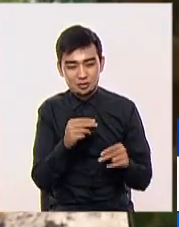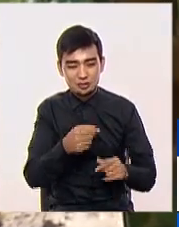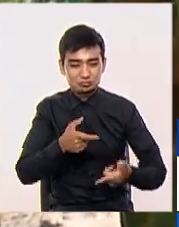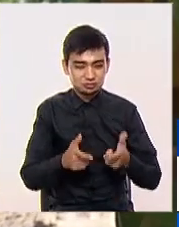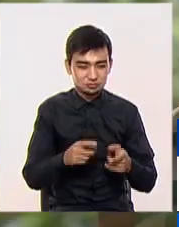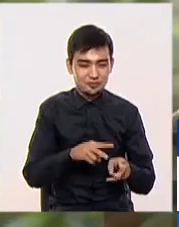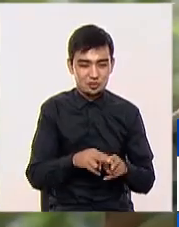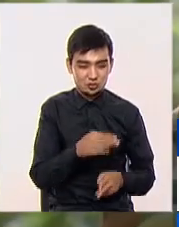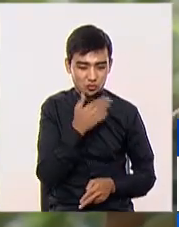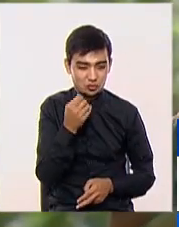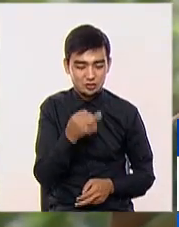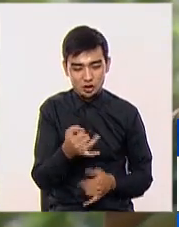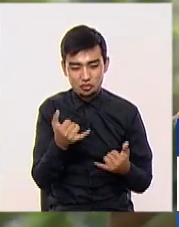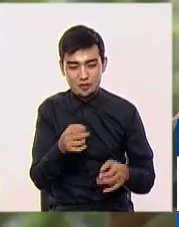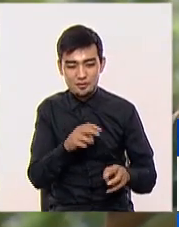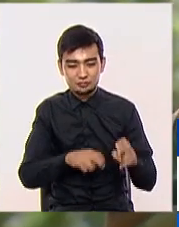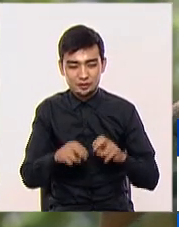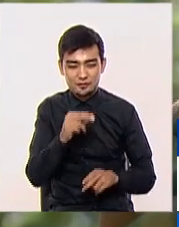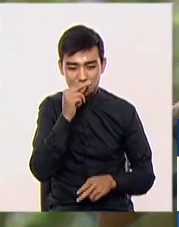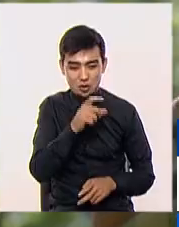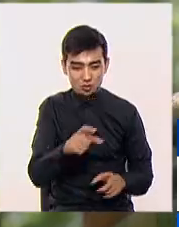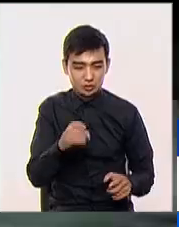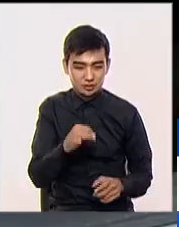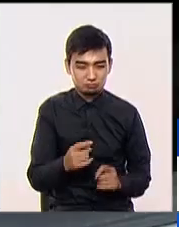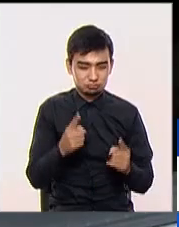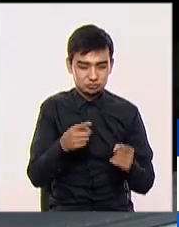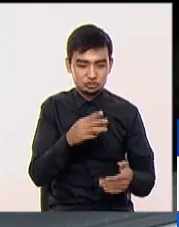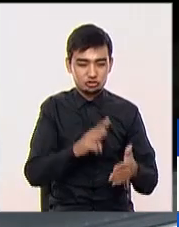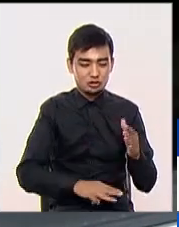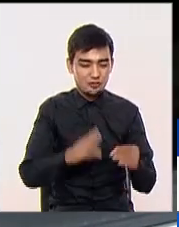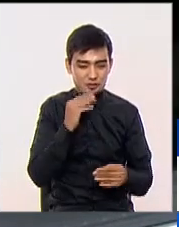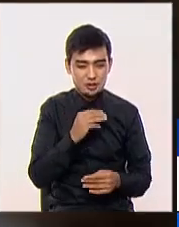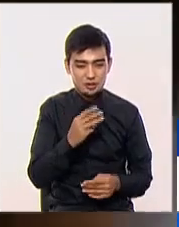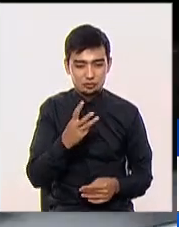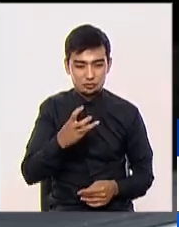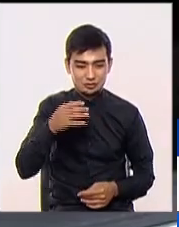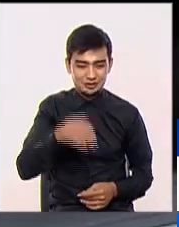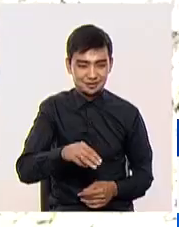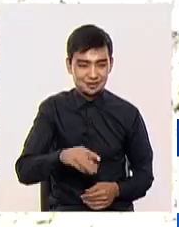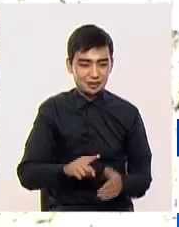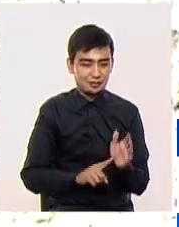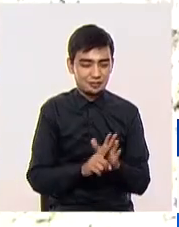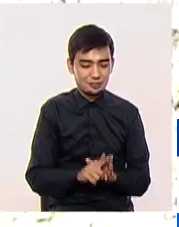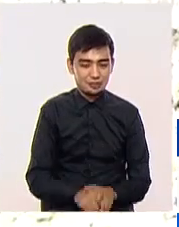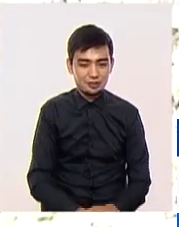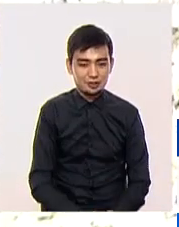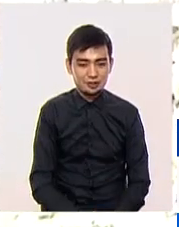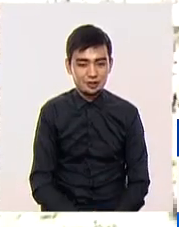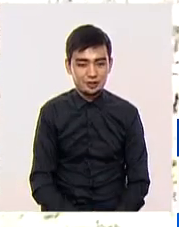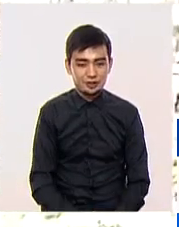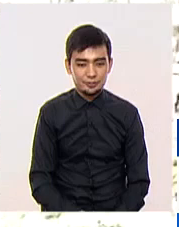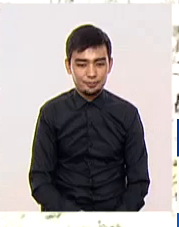серьезных последствий. Сейчас патрульные ищут виновных, им грозит крупный штраф – более 300 тысяч тенге. Окопали